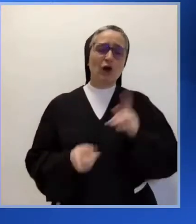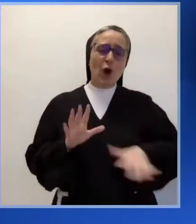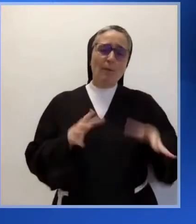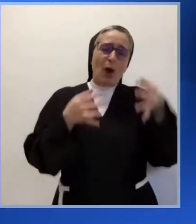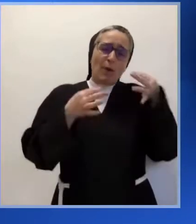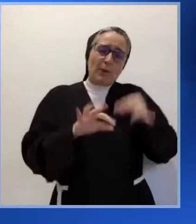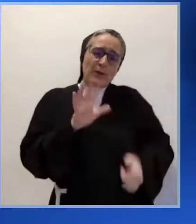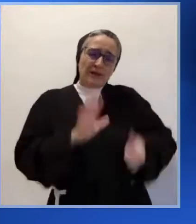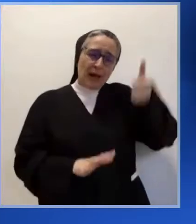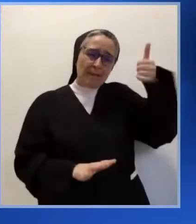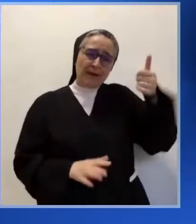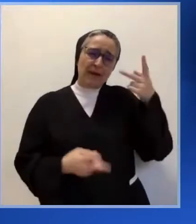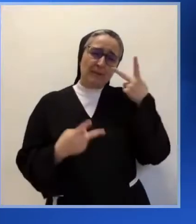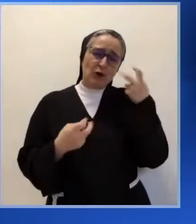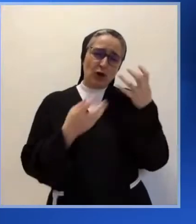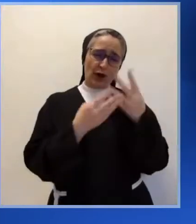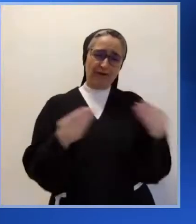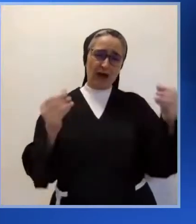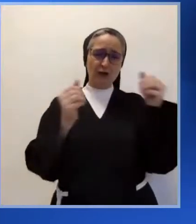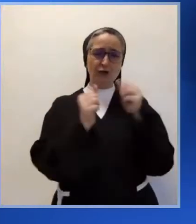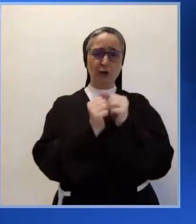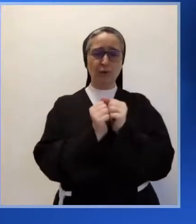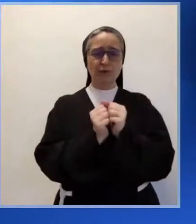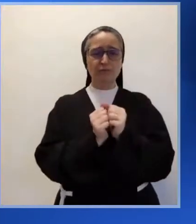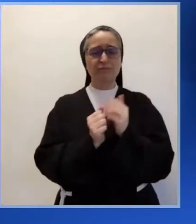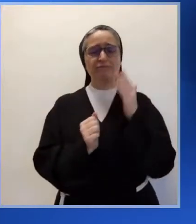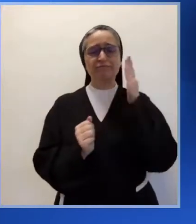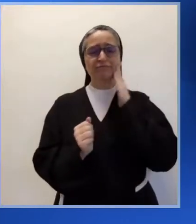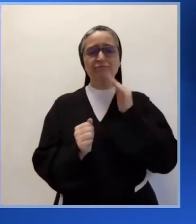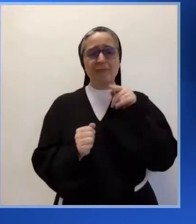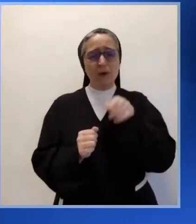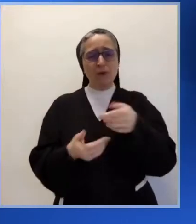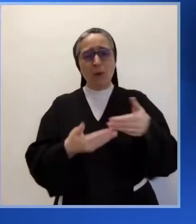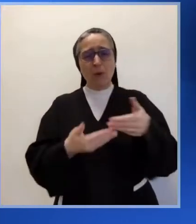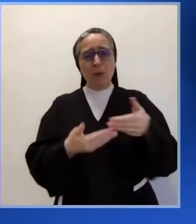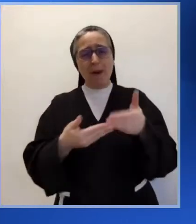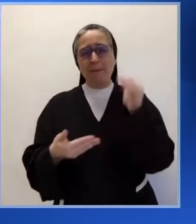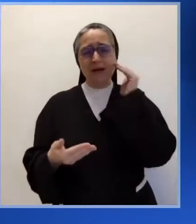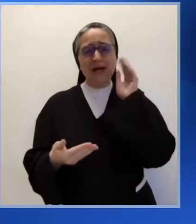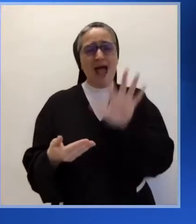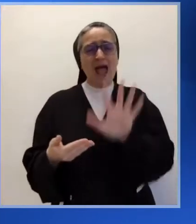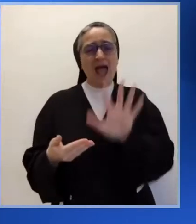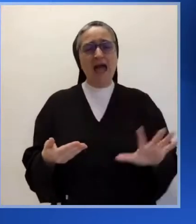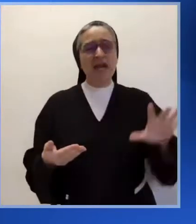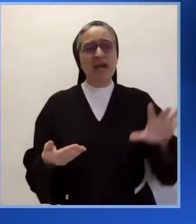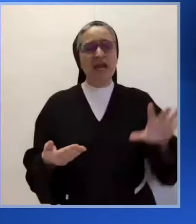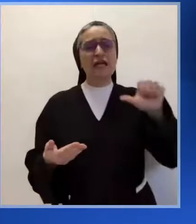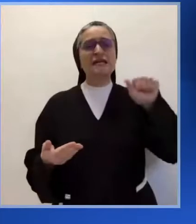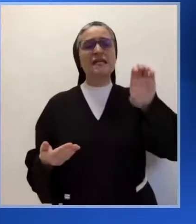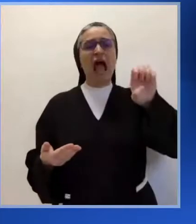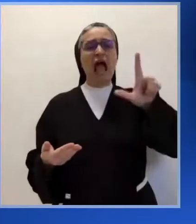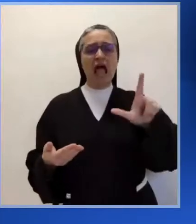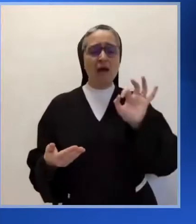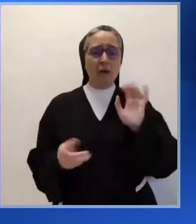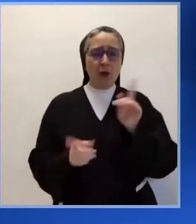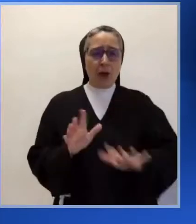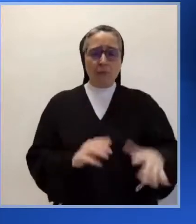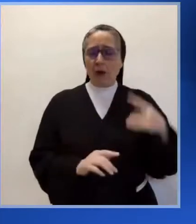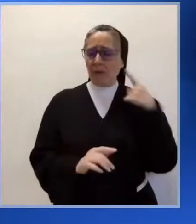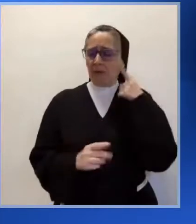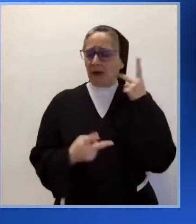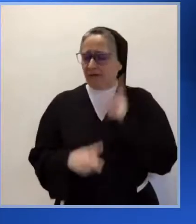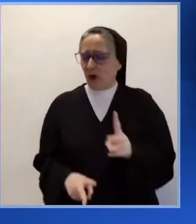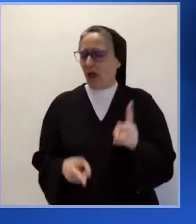popolazione. Ascolta il grido delle popolazioni della regione del Sahel che sperimentano la violenza